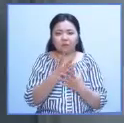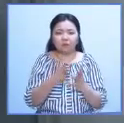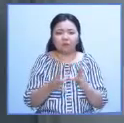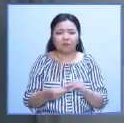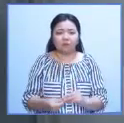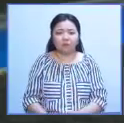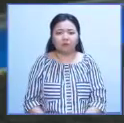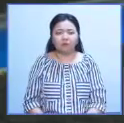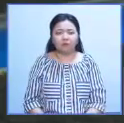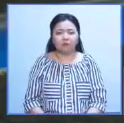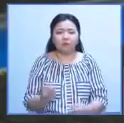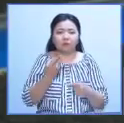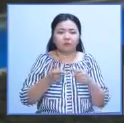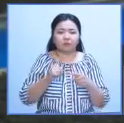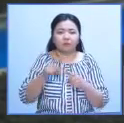тәжірибе алмасып та тұрады.